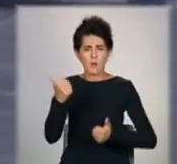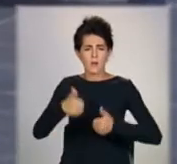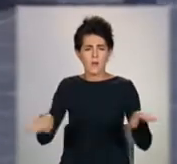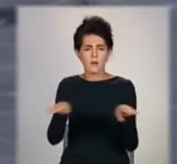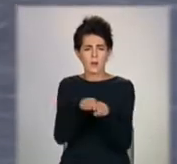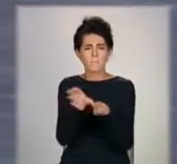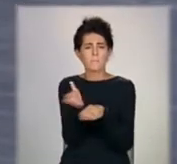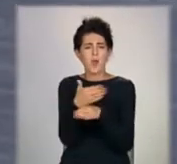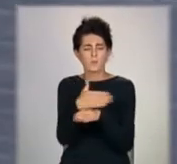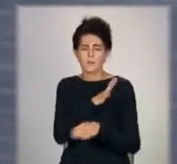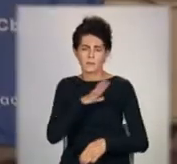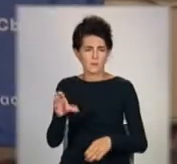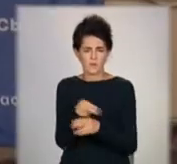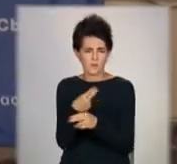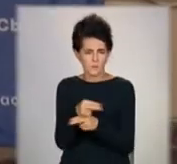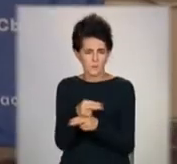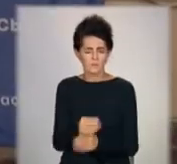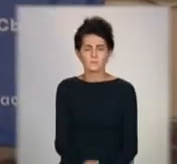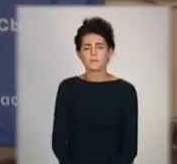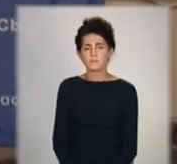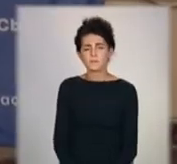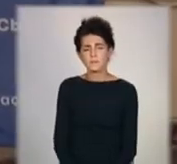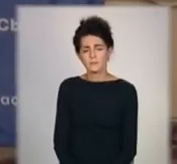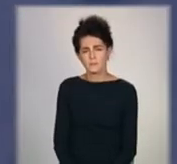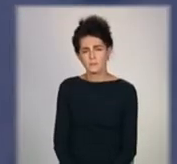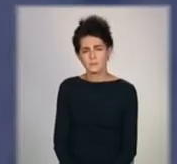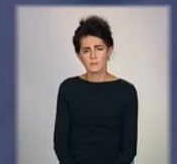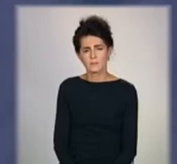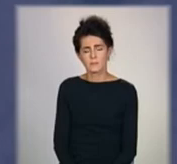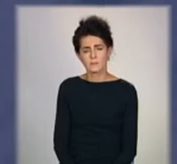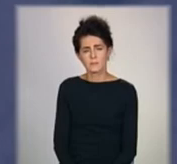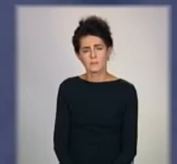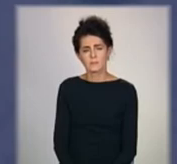було маріупольським вихованцям. Максим Чумак, Артем Карабецький, телеканал «Донбас».